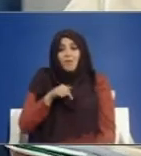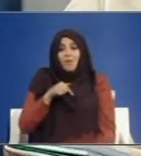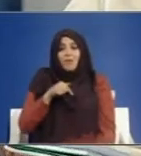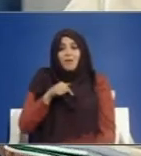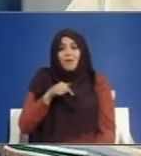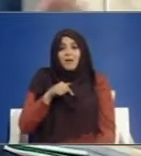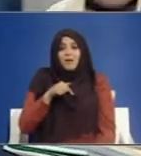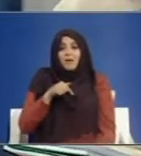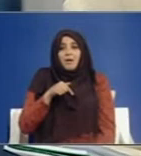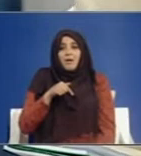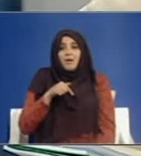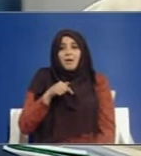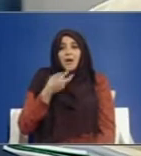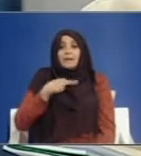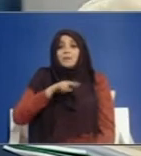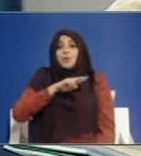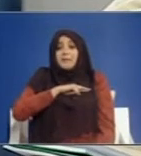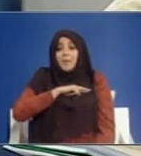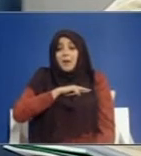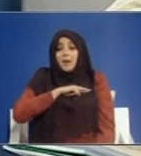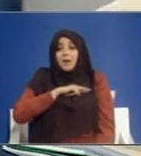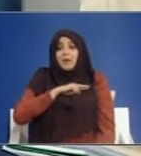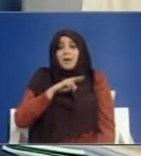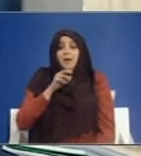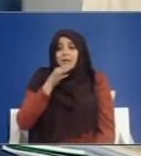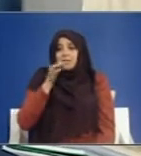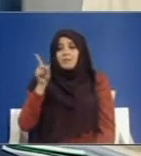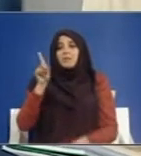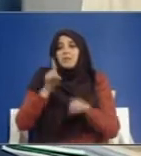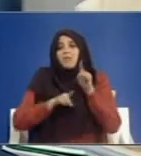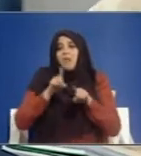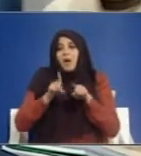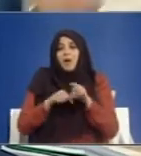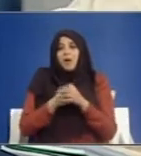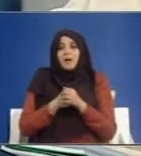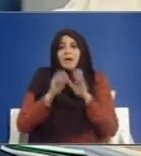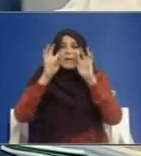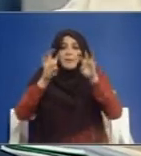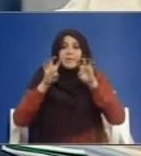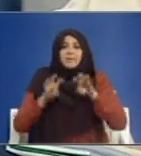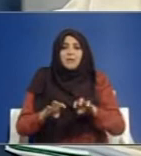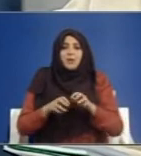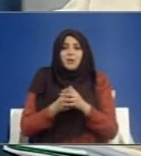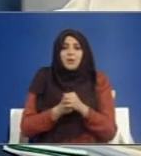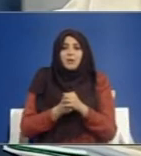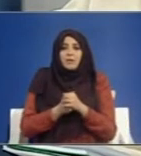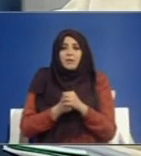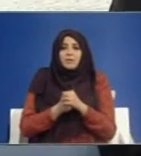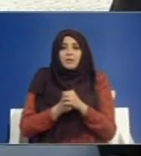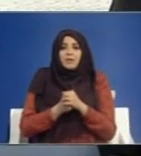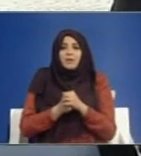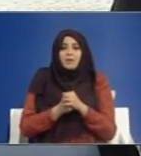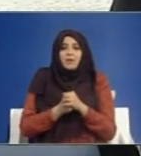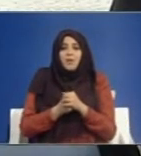هو اللي يحدد، المسؤول نفسه. بعض الأحيان شيخنا الإدارة فن الإدارة